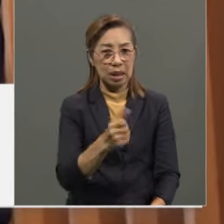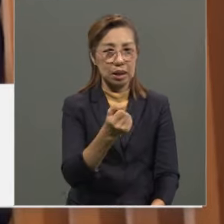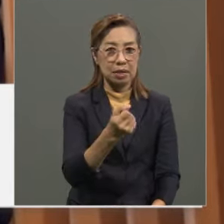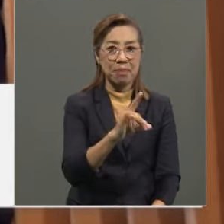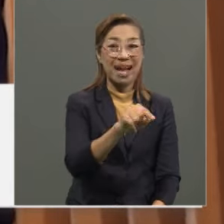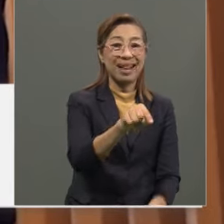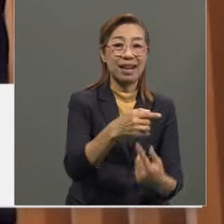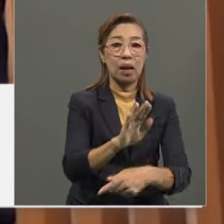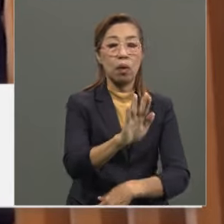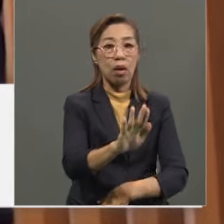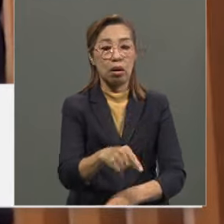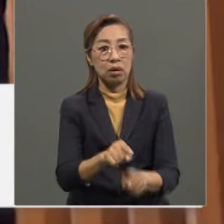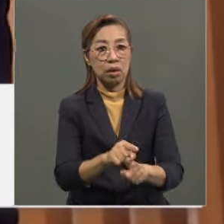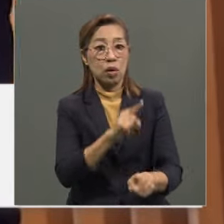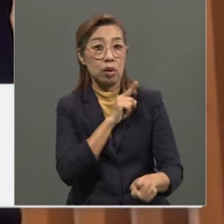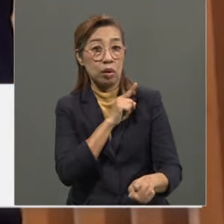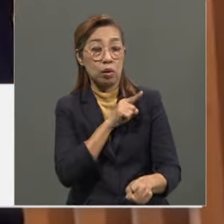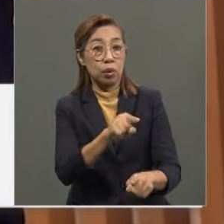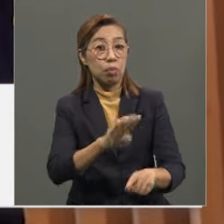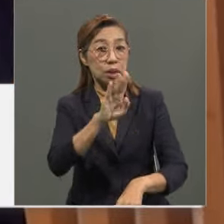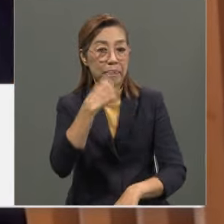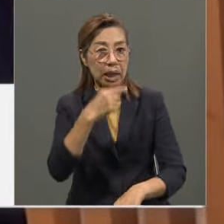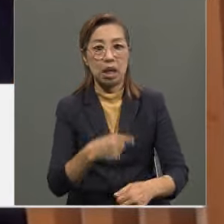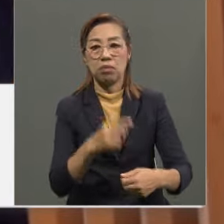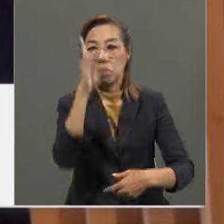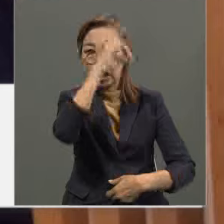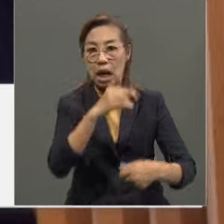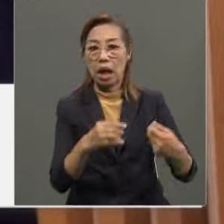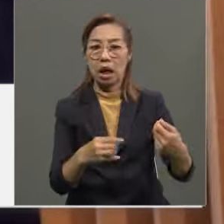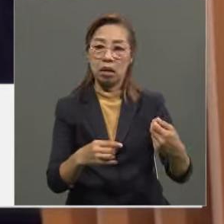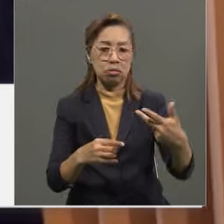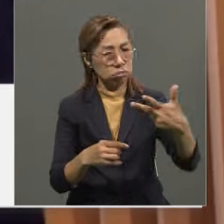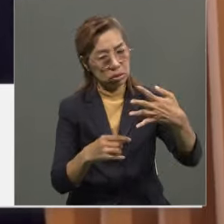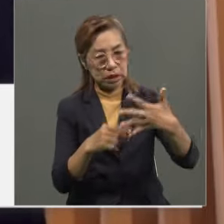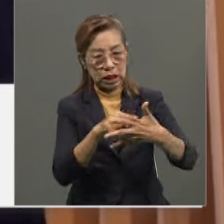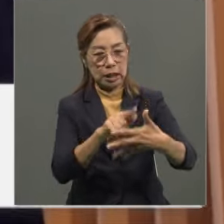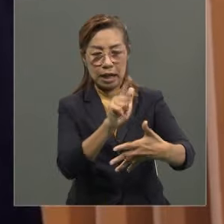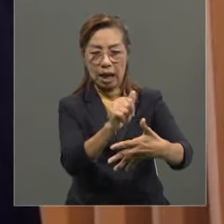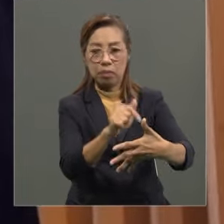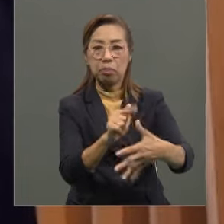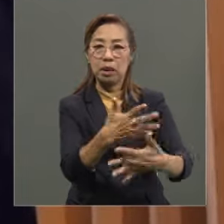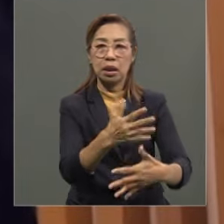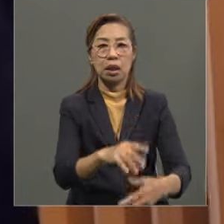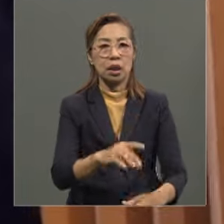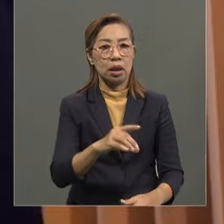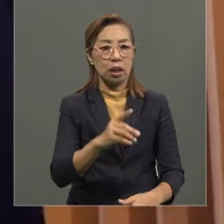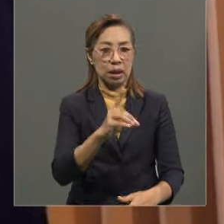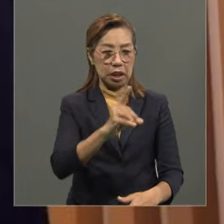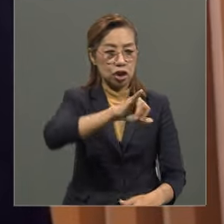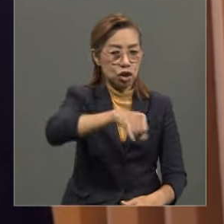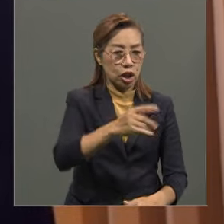ที่มีคุณต้นหอมนะครับแล้วก็มีมะตูมมีคุณแต้วนะครับแล้วก็มีดาราหลายคนเนี่ยเป็นพรีเซนเตอร์นะครับวันนี้เราก็เล